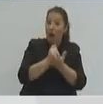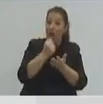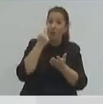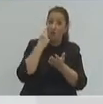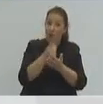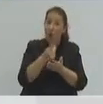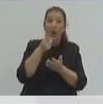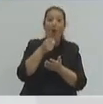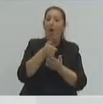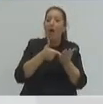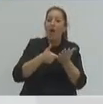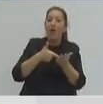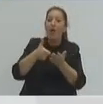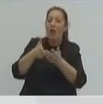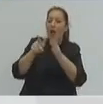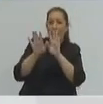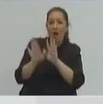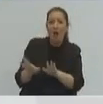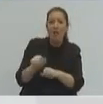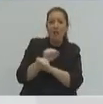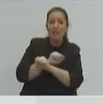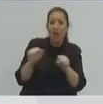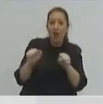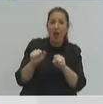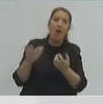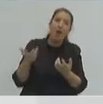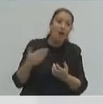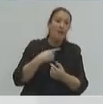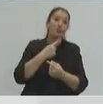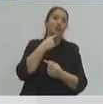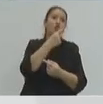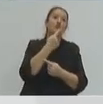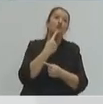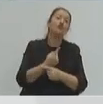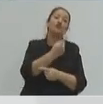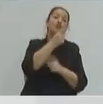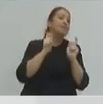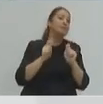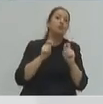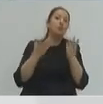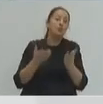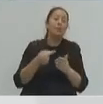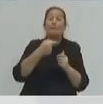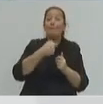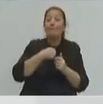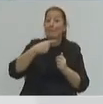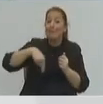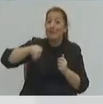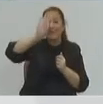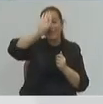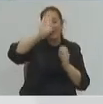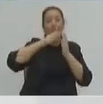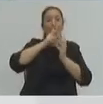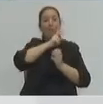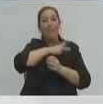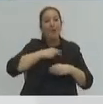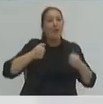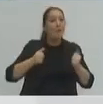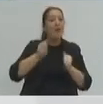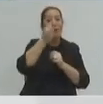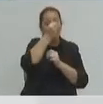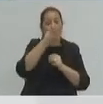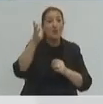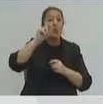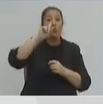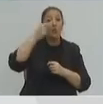ürünler tarlada kaldığı zaman da eleştirimizi yaptık, şikayet ettik. Biz İstanbul Belediyesi'nin, Park Bahçeler